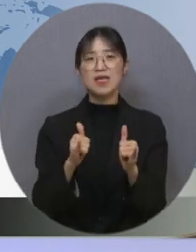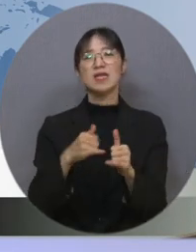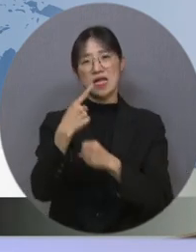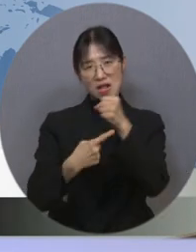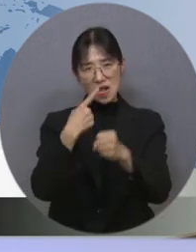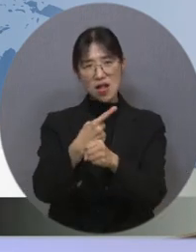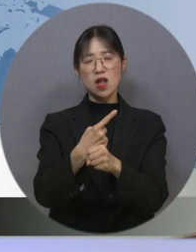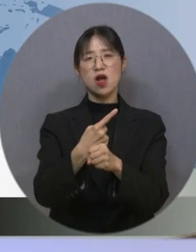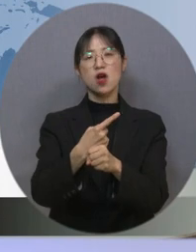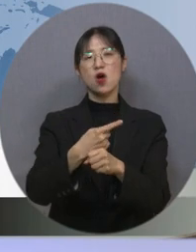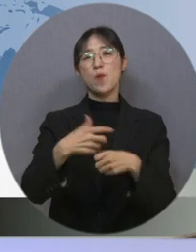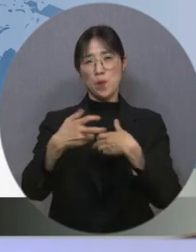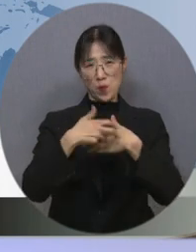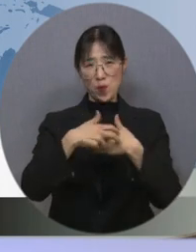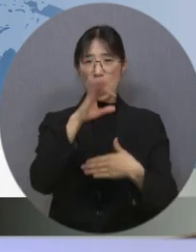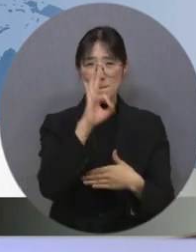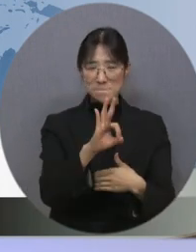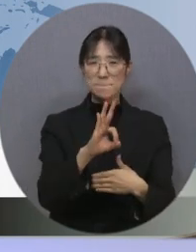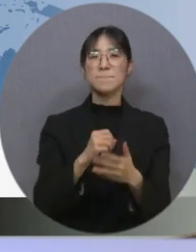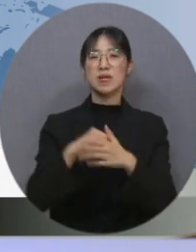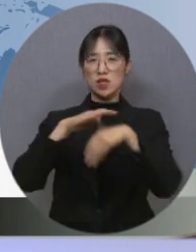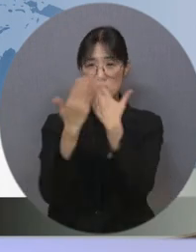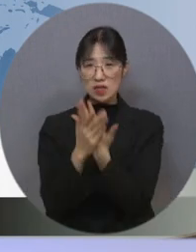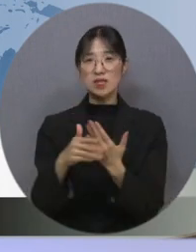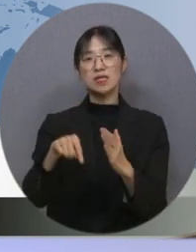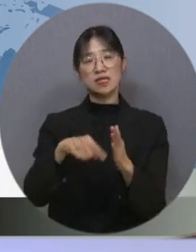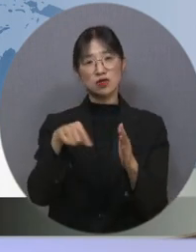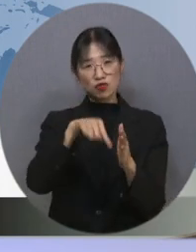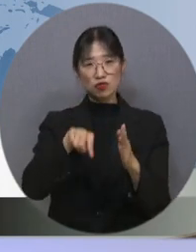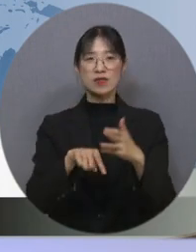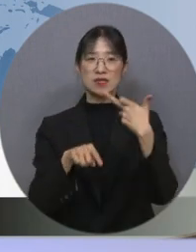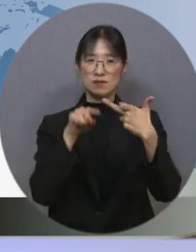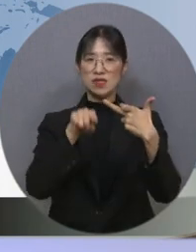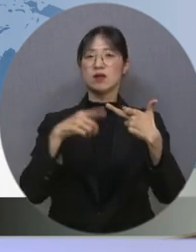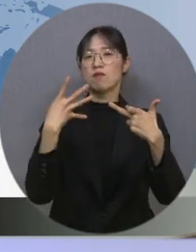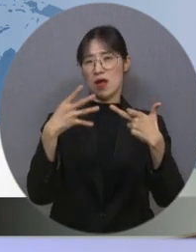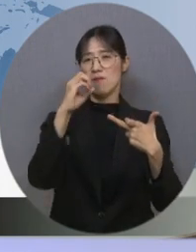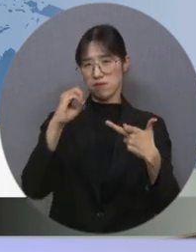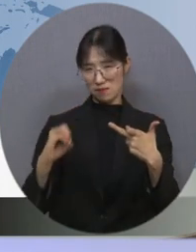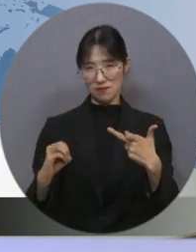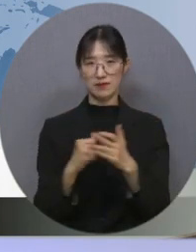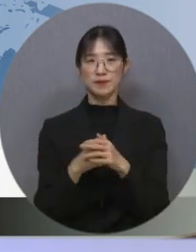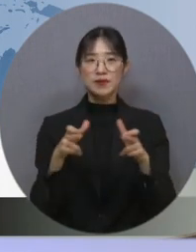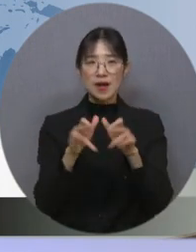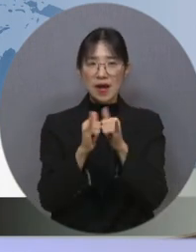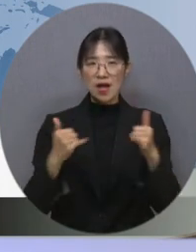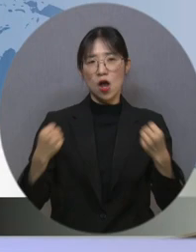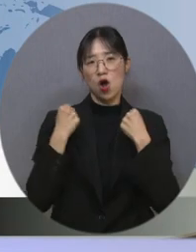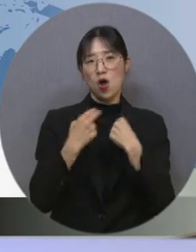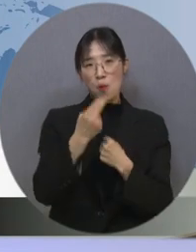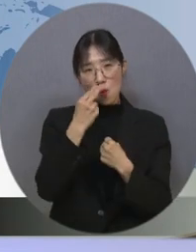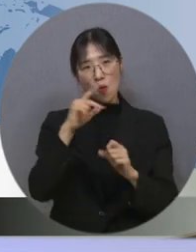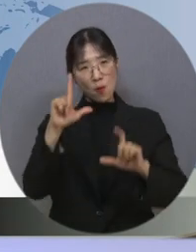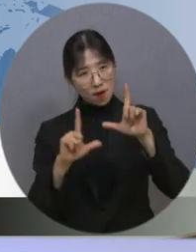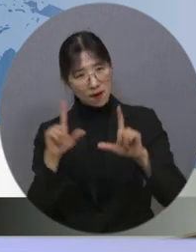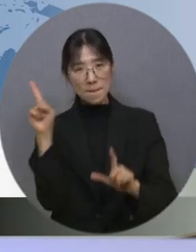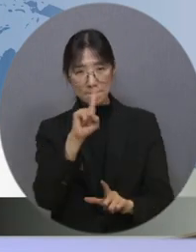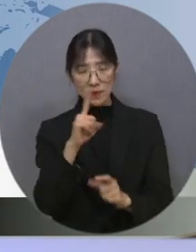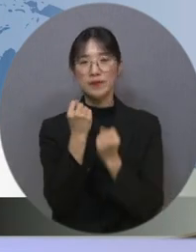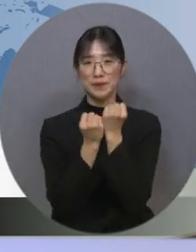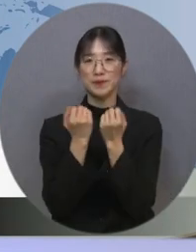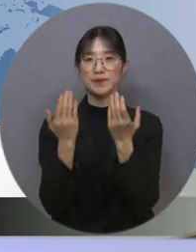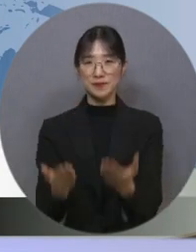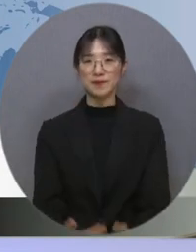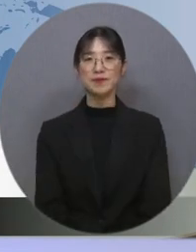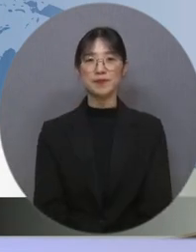국민 전체 진료비에 17.4%를 차지하는 것으로 나타났습니다 장애인의 건강보험 현황을 박성용 기자가